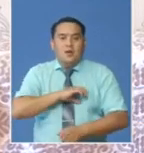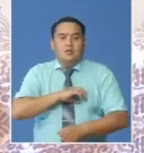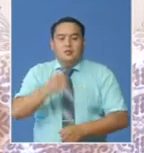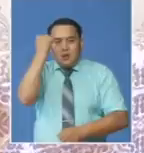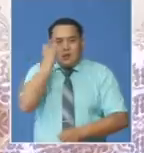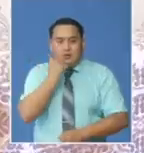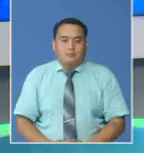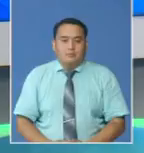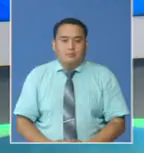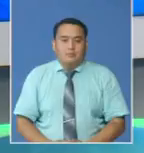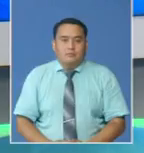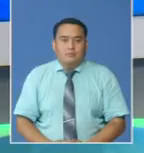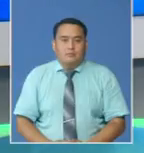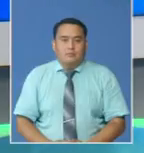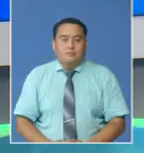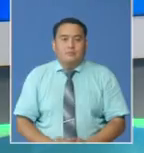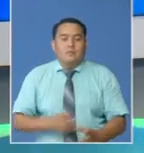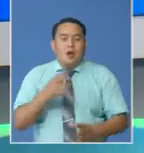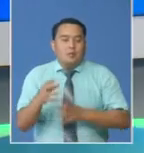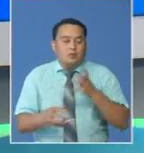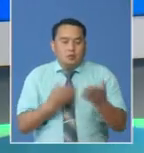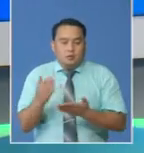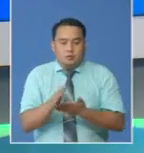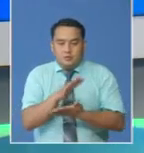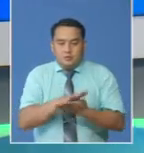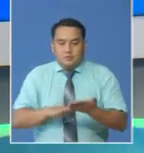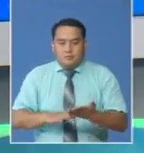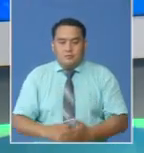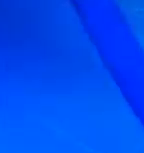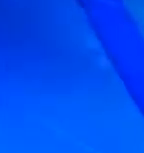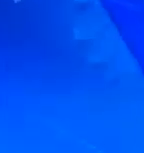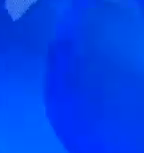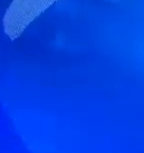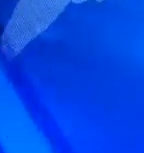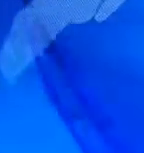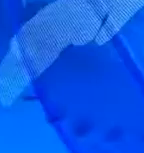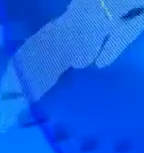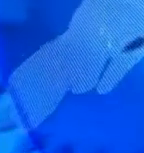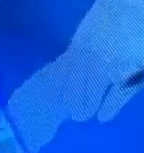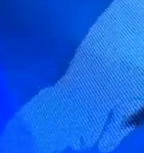Спасибо им. Продолжаем выпуск событиями в мире.